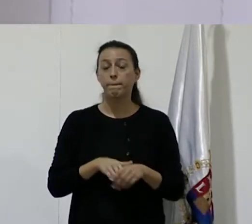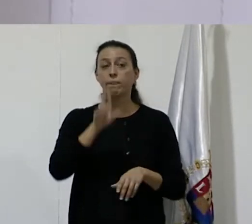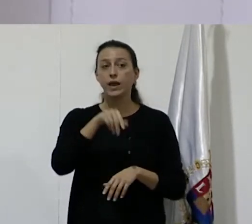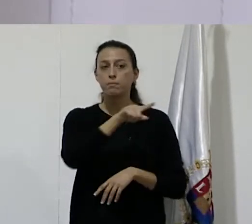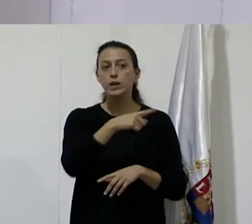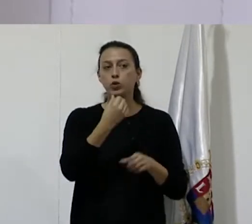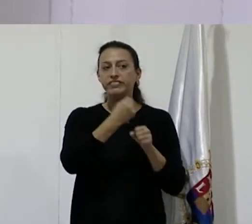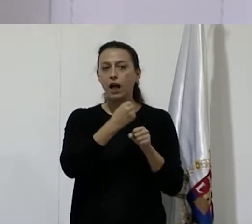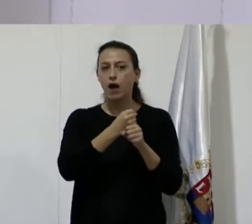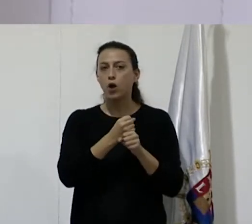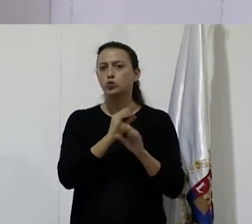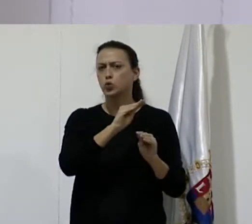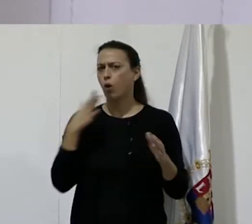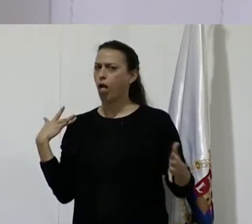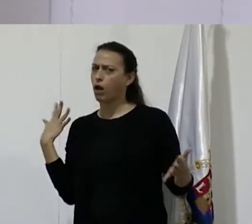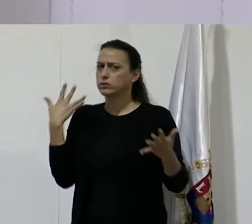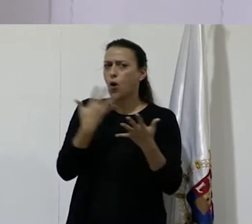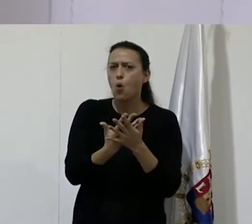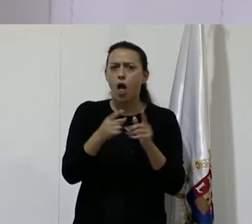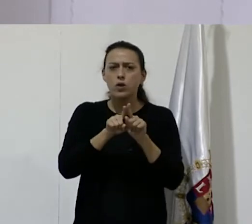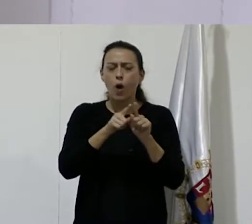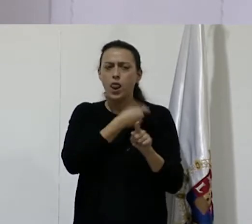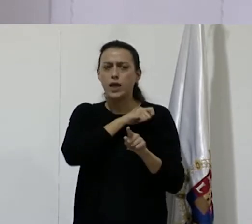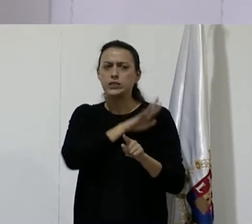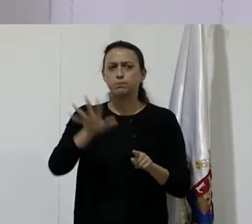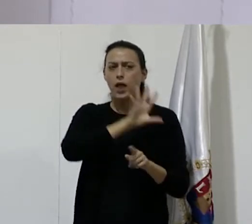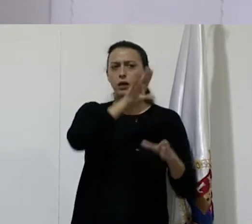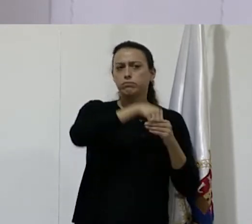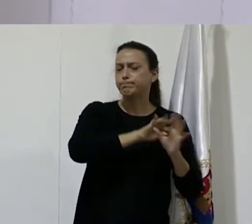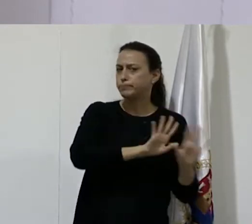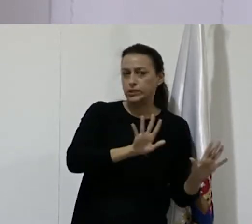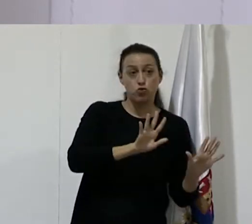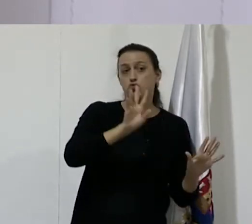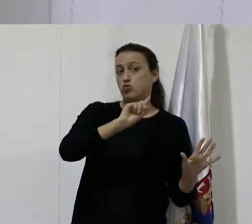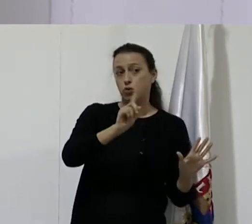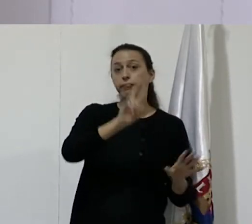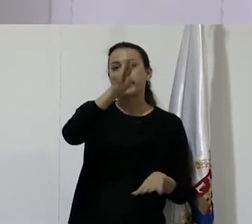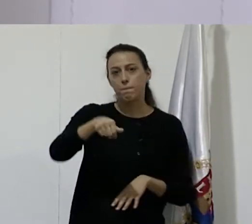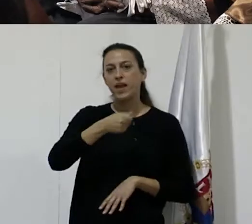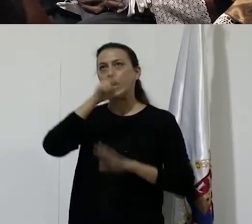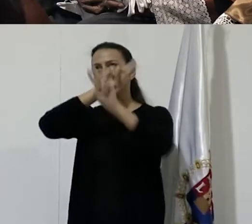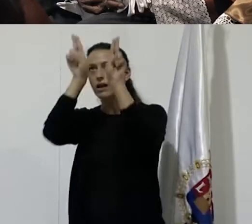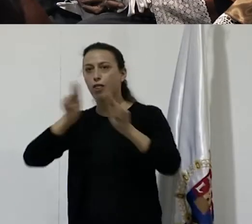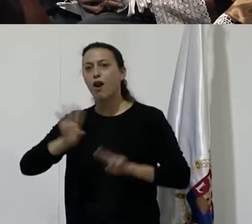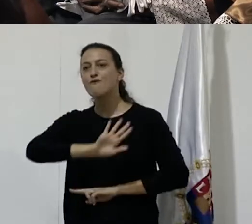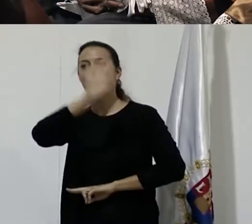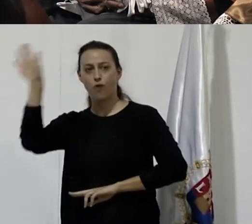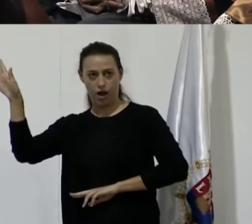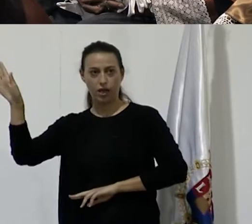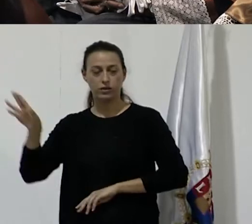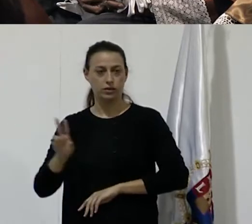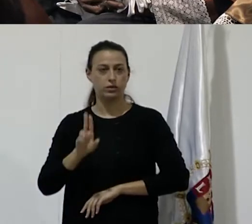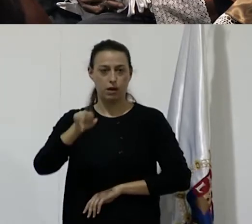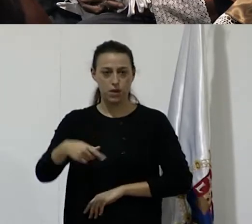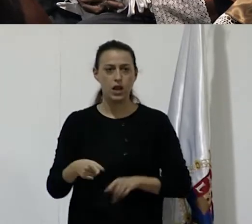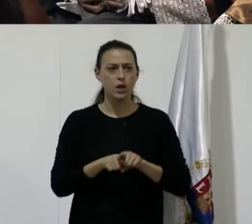seues reflexions va començar a caminar. Una dècada després, el 1976, va ser comissari de la seva primera